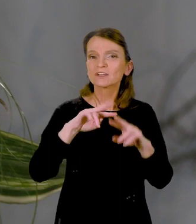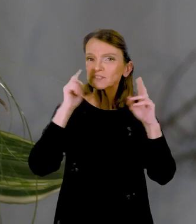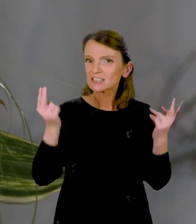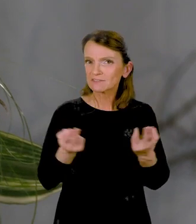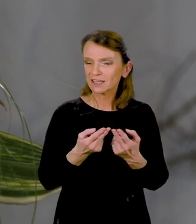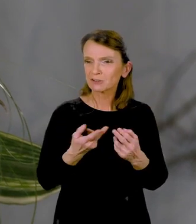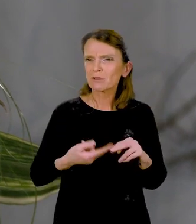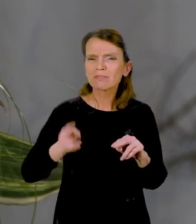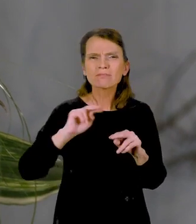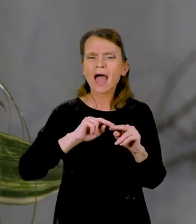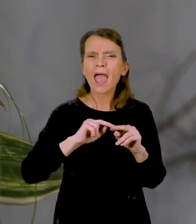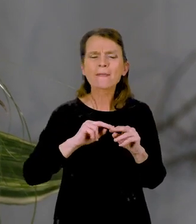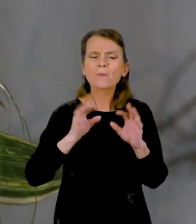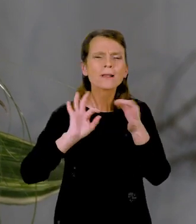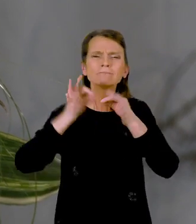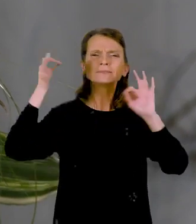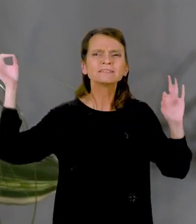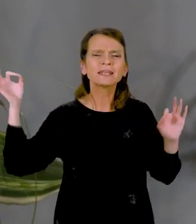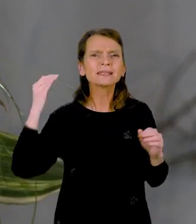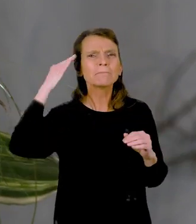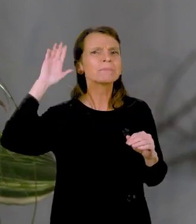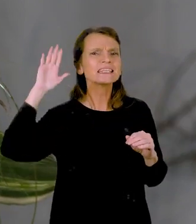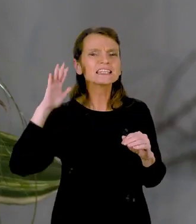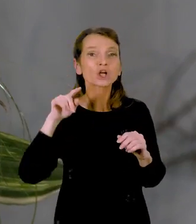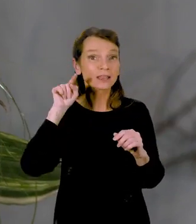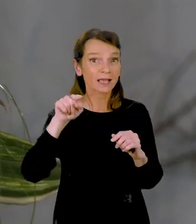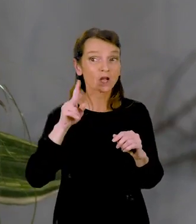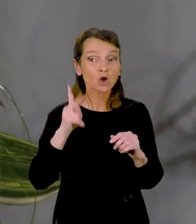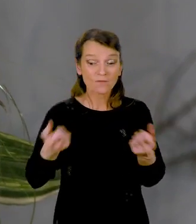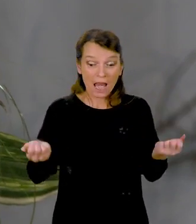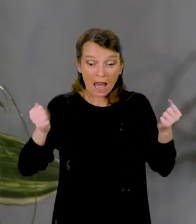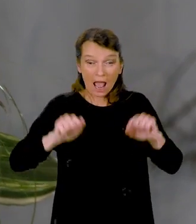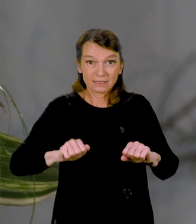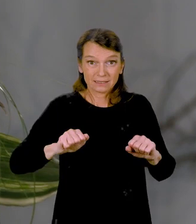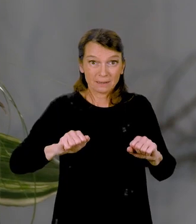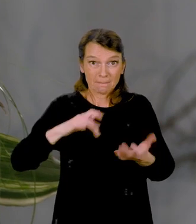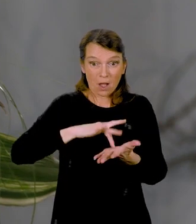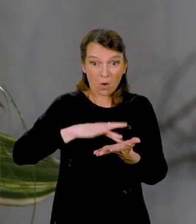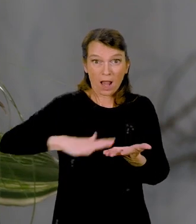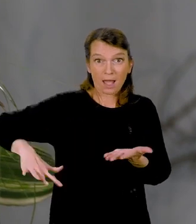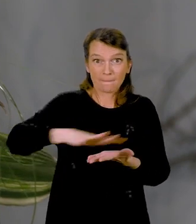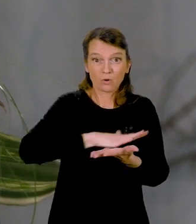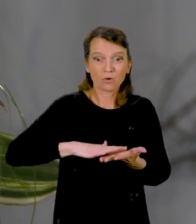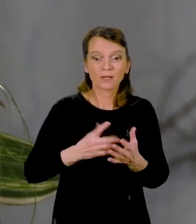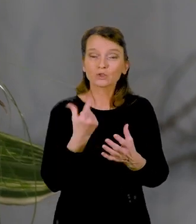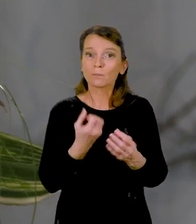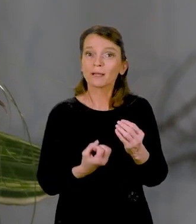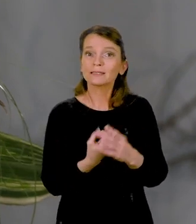bistro sveti takrat, ko v lastnem lokalnem okolju razvija z lokalitetnimi